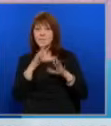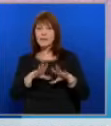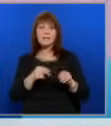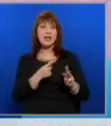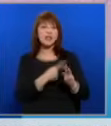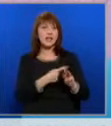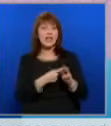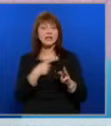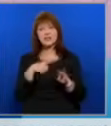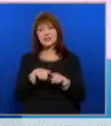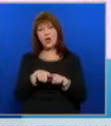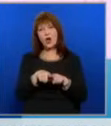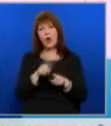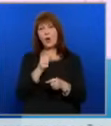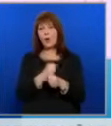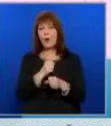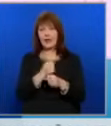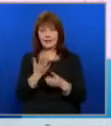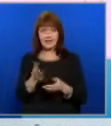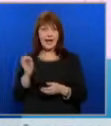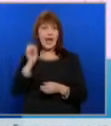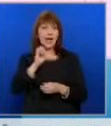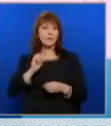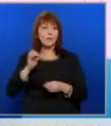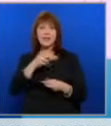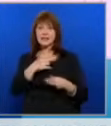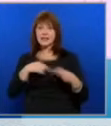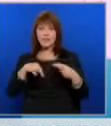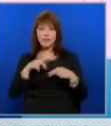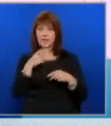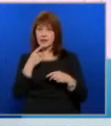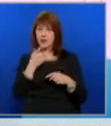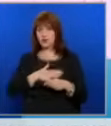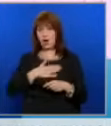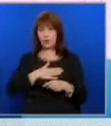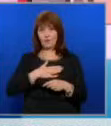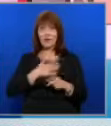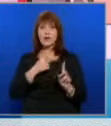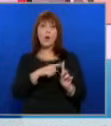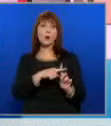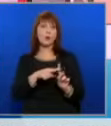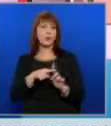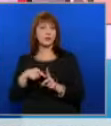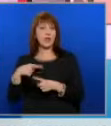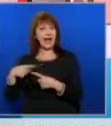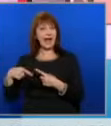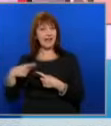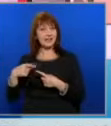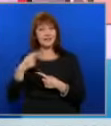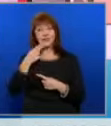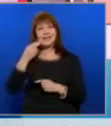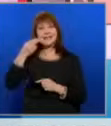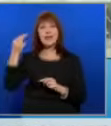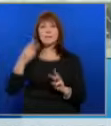Австрия и други европейски страни. Европейската комисия казва, че е доволна от положителното развитие по темата